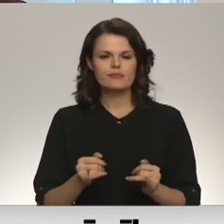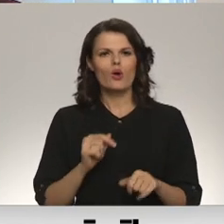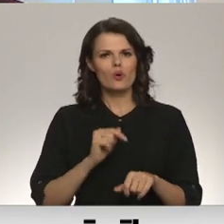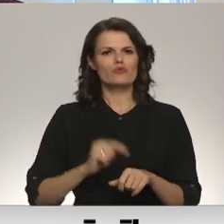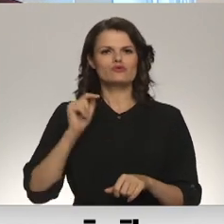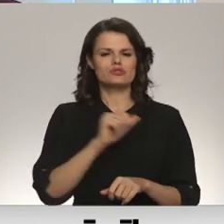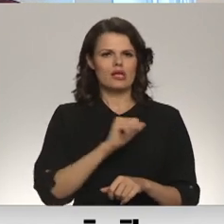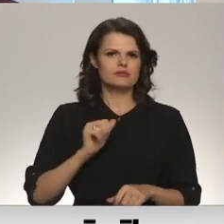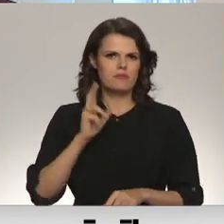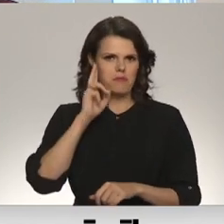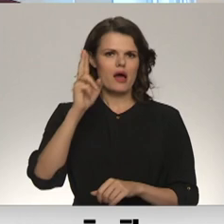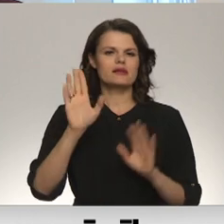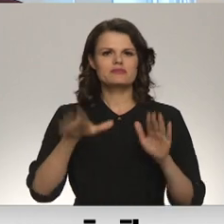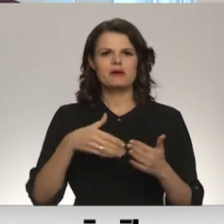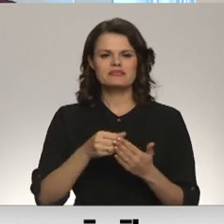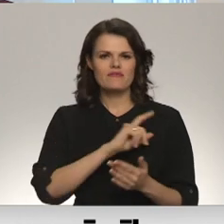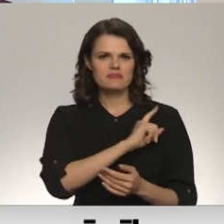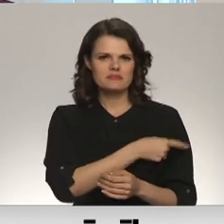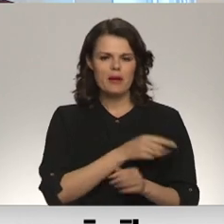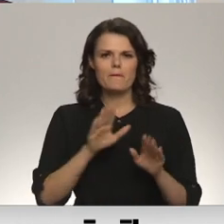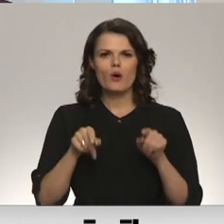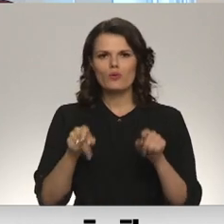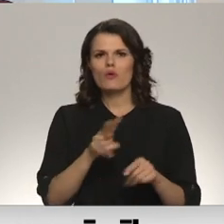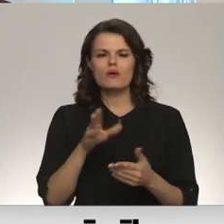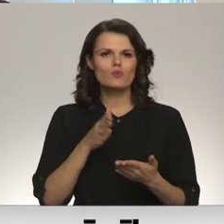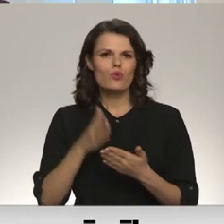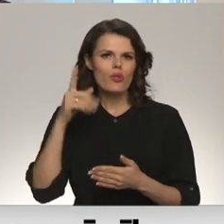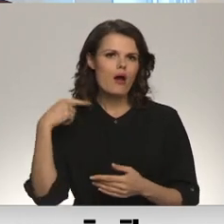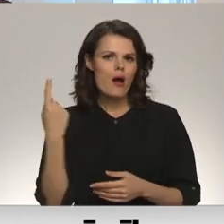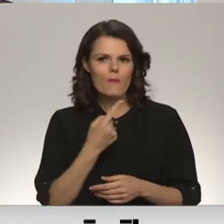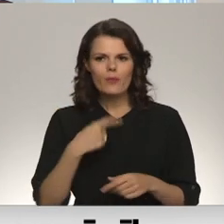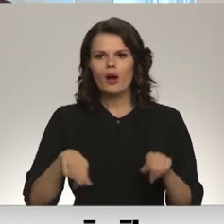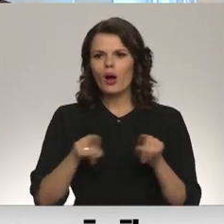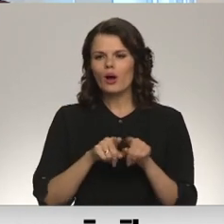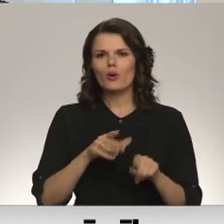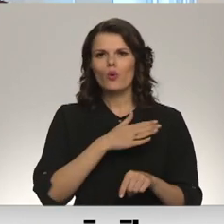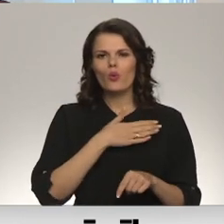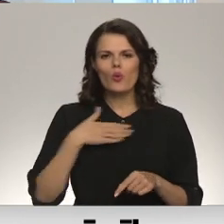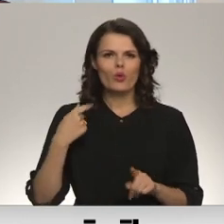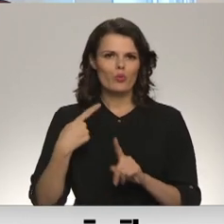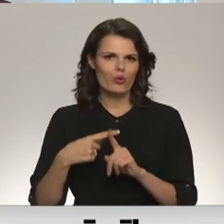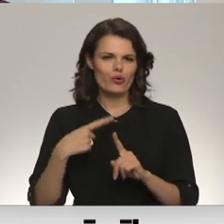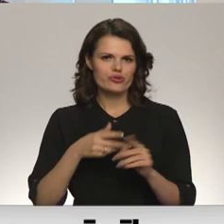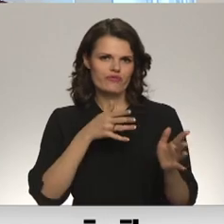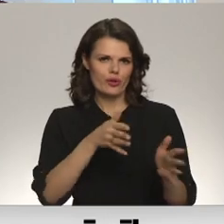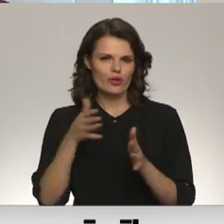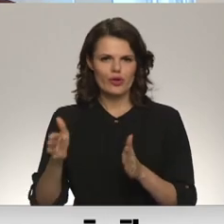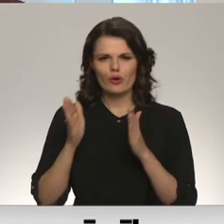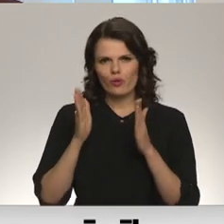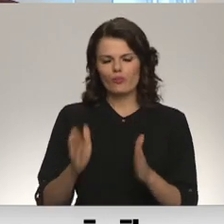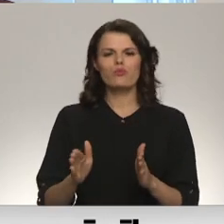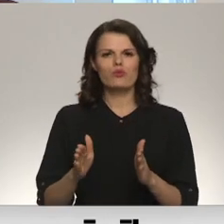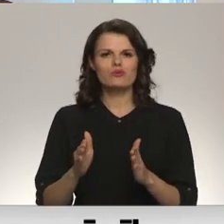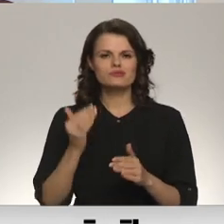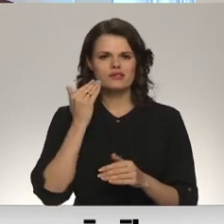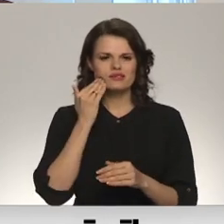justies pārliecinošākam par savām spējām, par to, kas notiek apkārt. Tā skaitā ļoti, es domāju, pozitīva ietekme būs tā